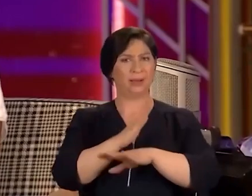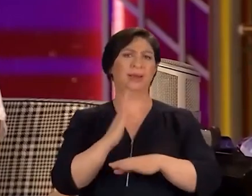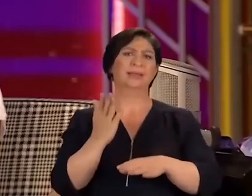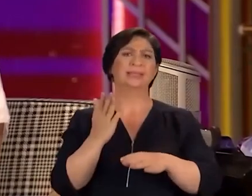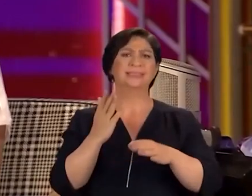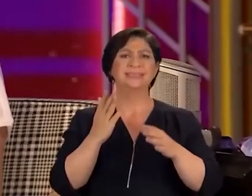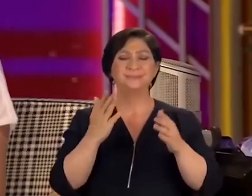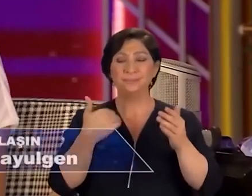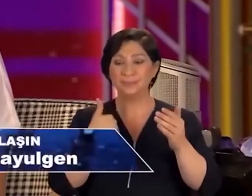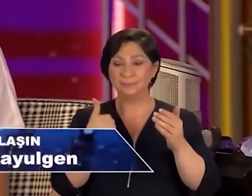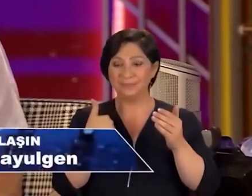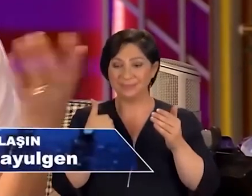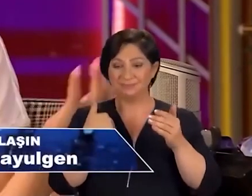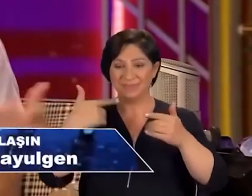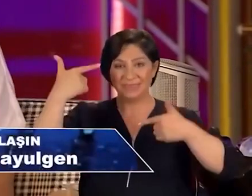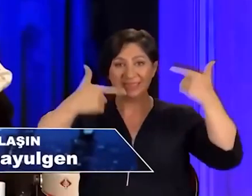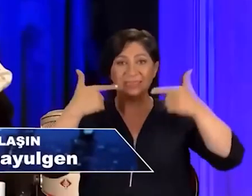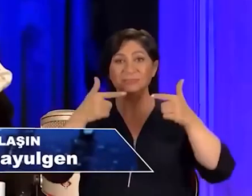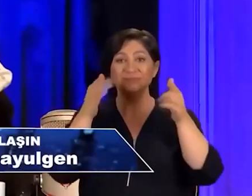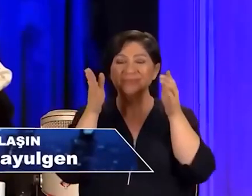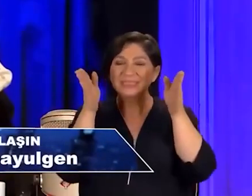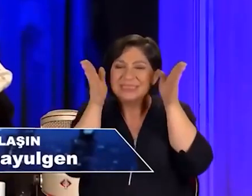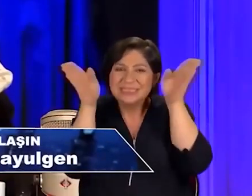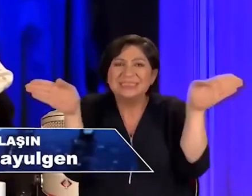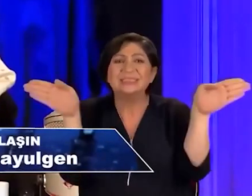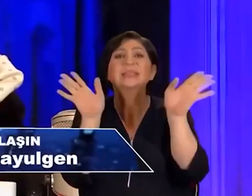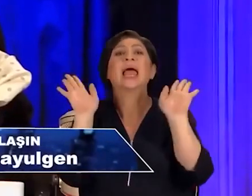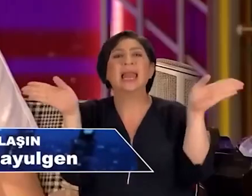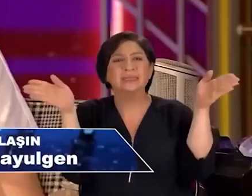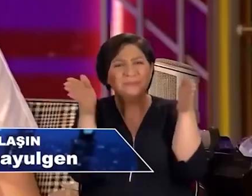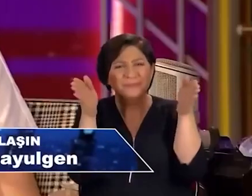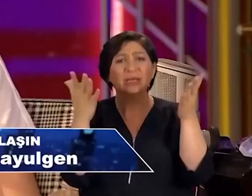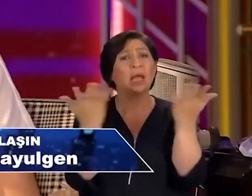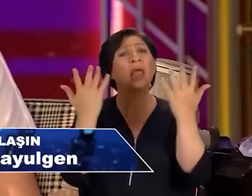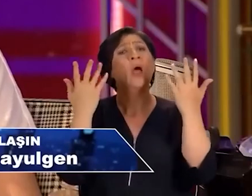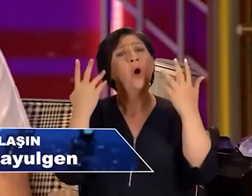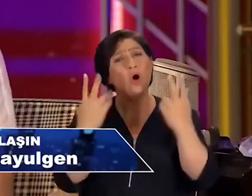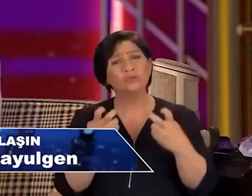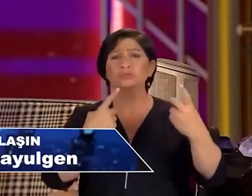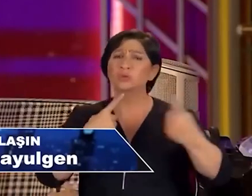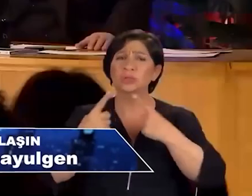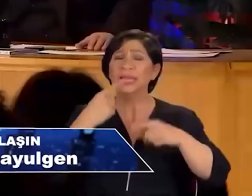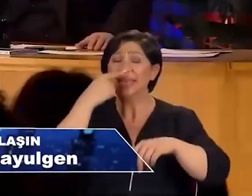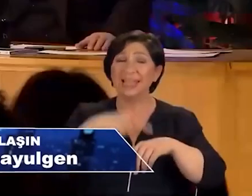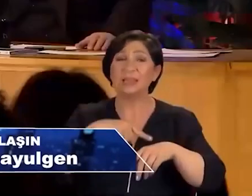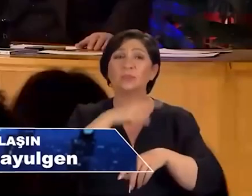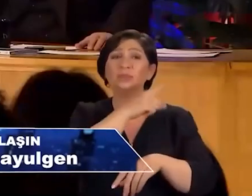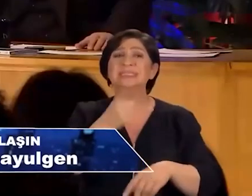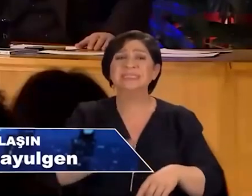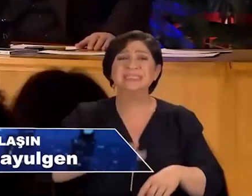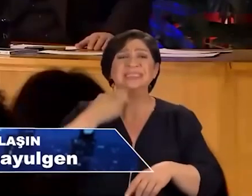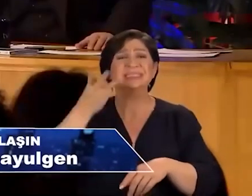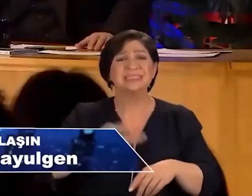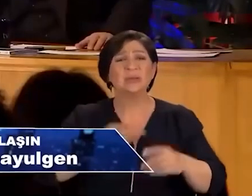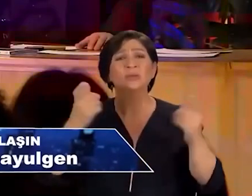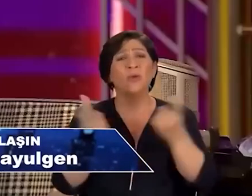hakikaten şey dar yani. Bizim sektörde bu bakış açısı dar. Hmm. Yani ne kadar oturursak oturalım, inanın bu klip için